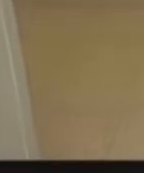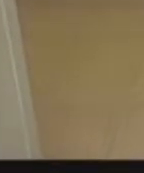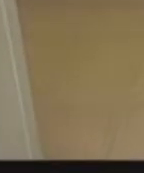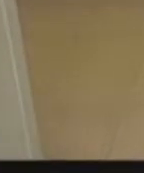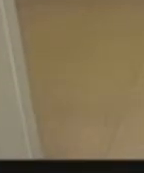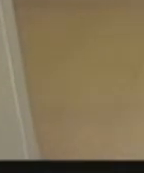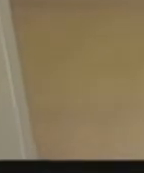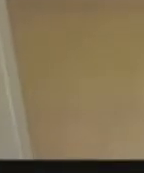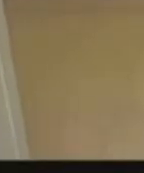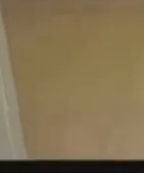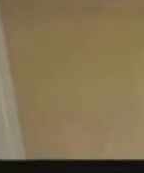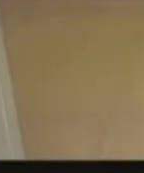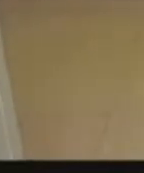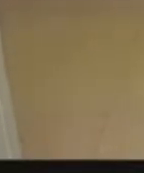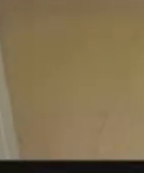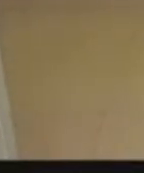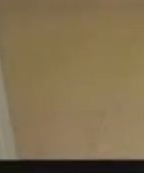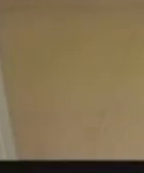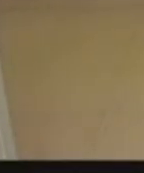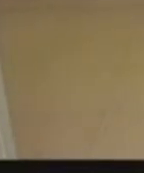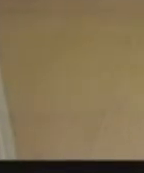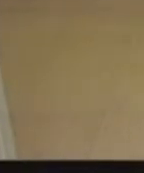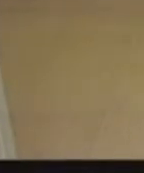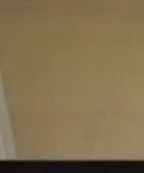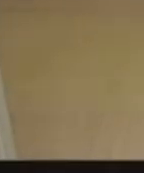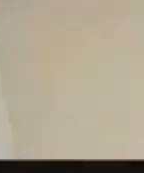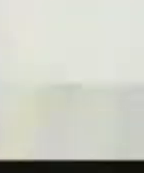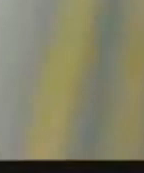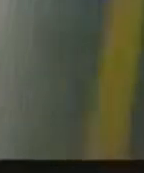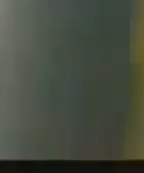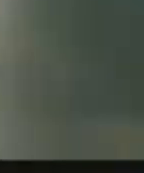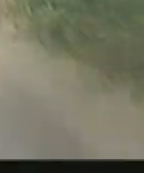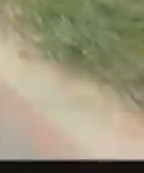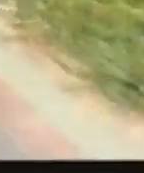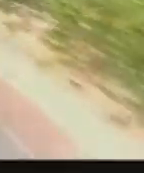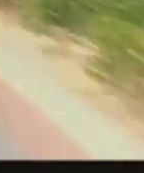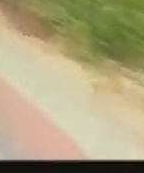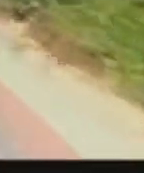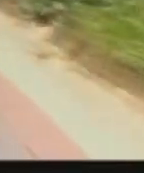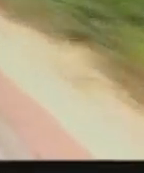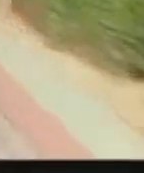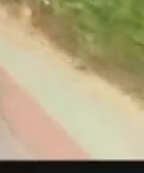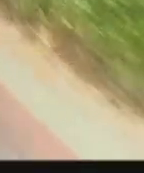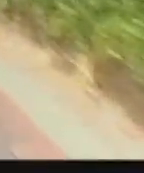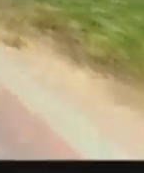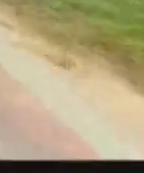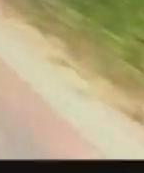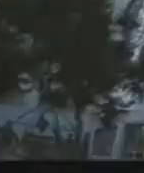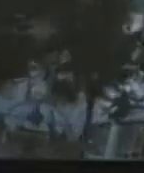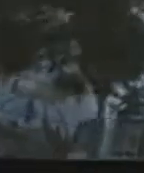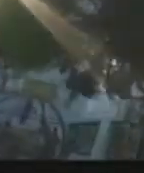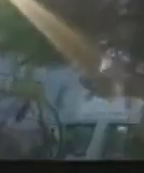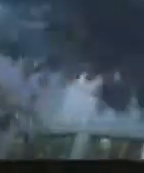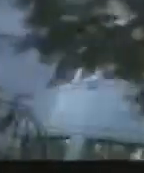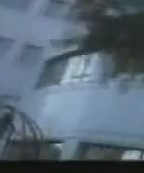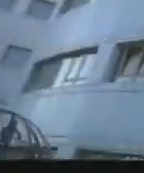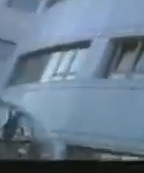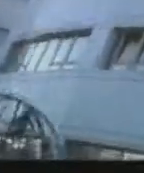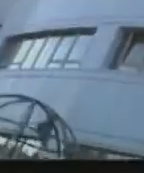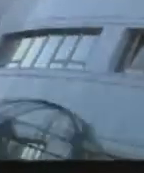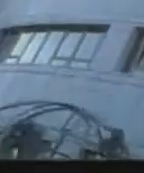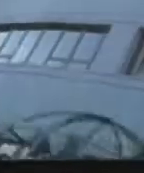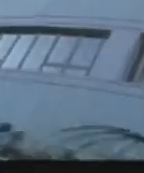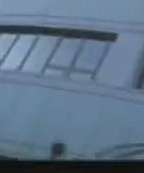גם מסיבת תודה וגם מסיבה לרופאים. מישהו כתב פעם שערים גבוהים יותר בדרך